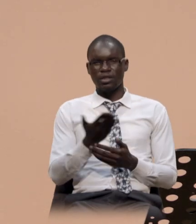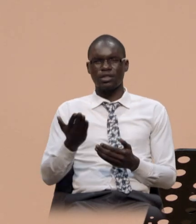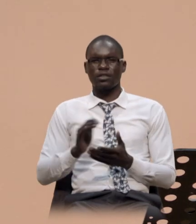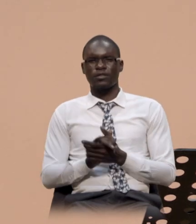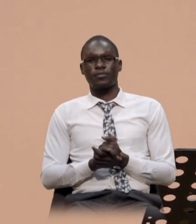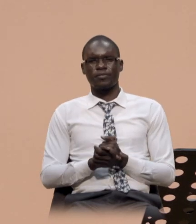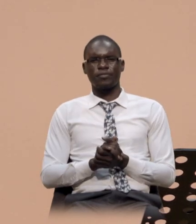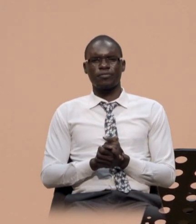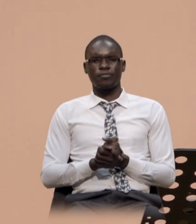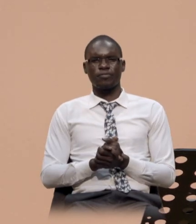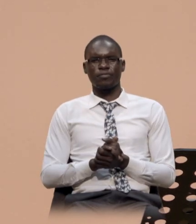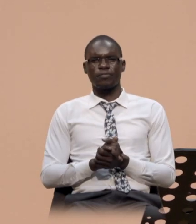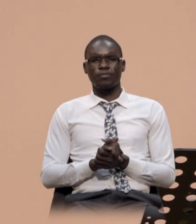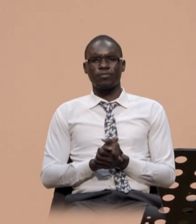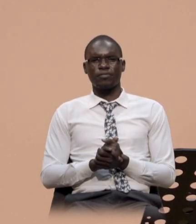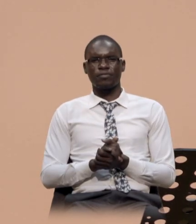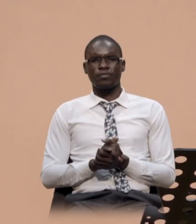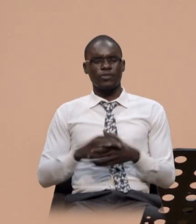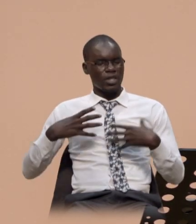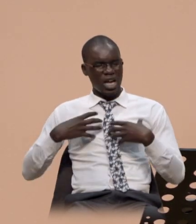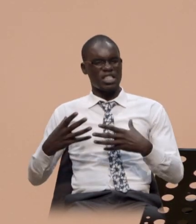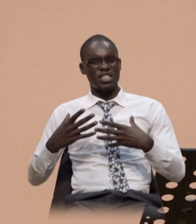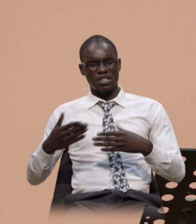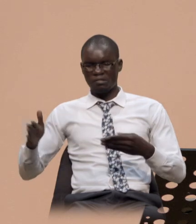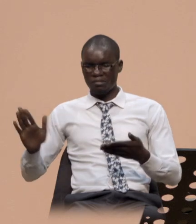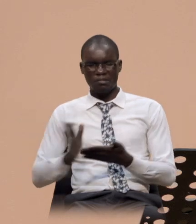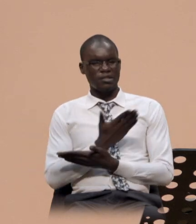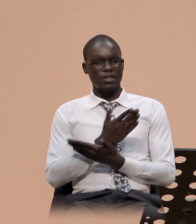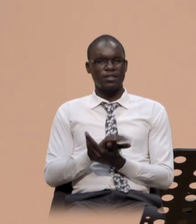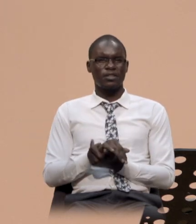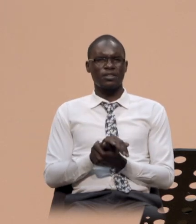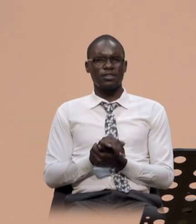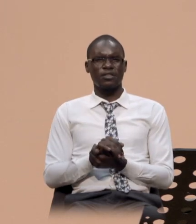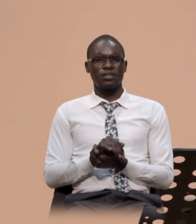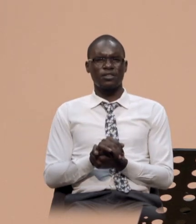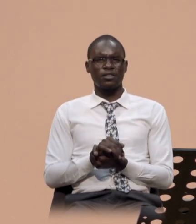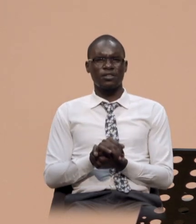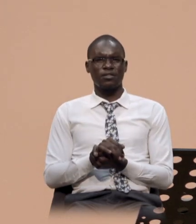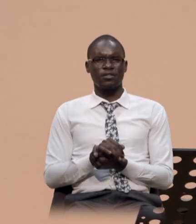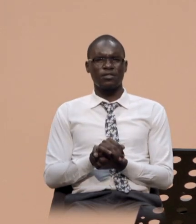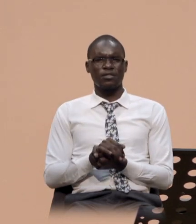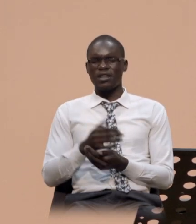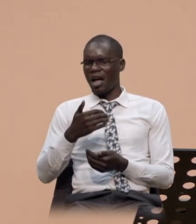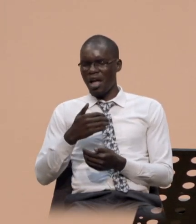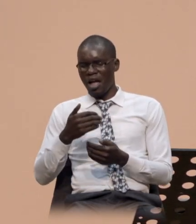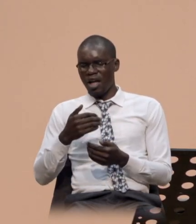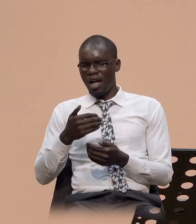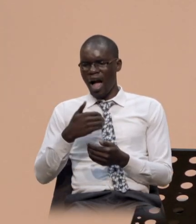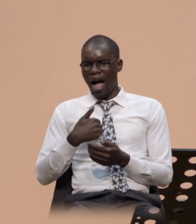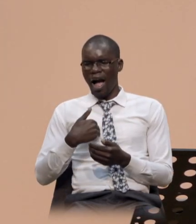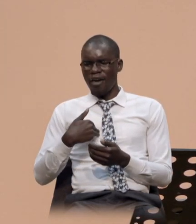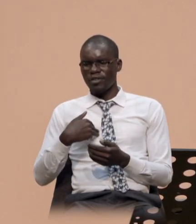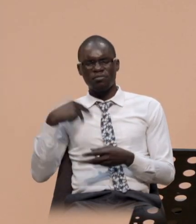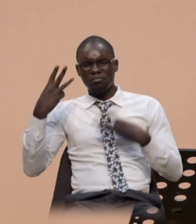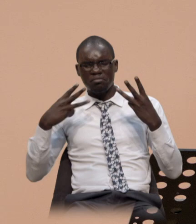lesson nyingine. Mali imeondoka. Badala ya Ayubu kuwa na tikisiko kubwa kwa sababu